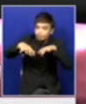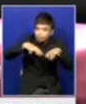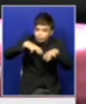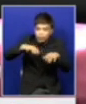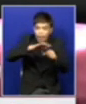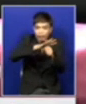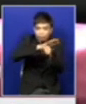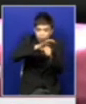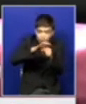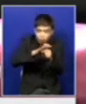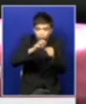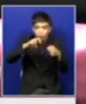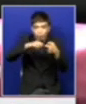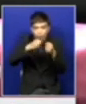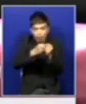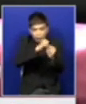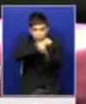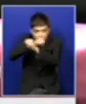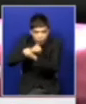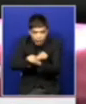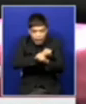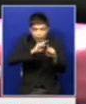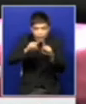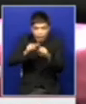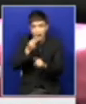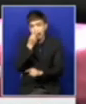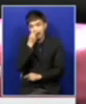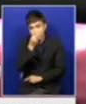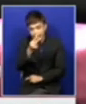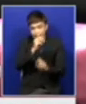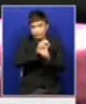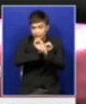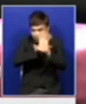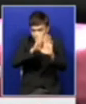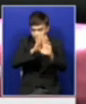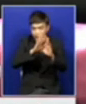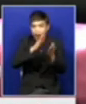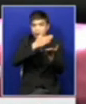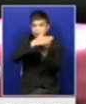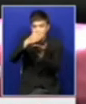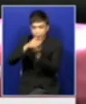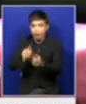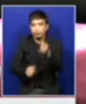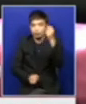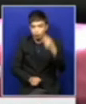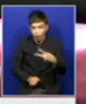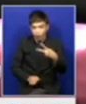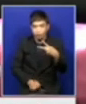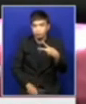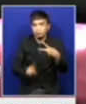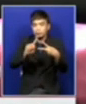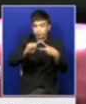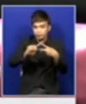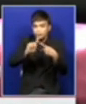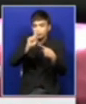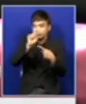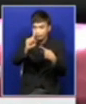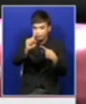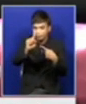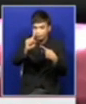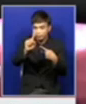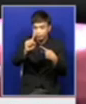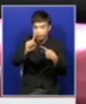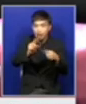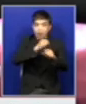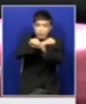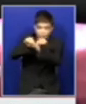นี้เราจะเห็นภาพชัดๆที่แบ่งได้เป็น2ส่วนด้วยกันนะคะนั่นก็คือส่วนแรกนั่นก็คือเรื่องของการป้องกันการ